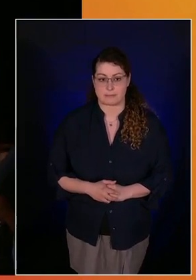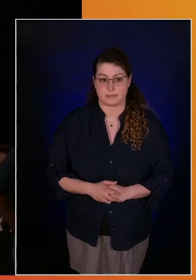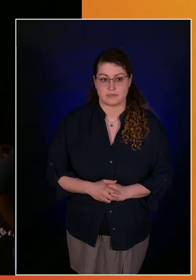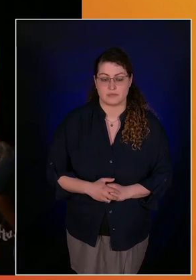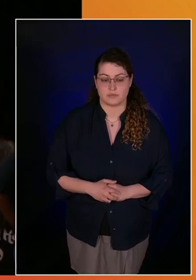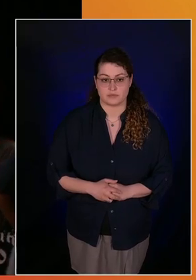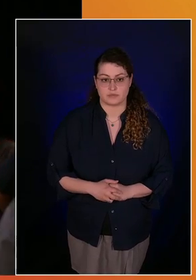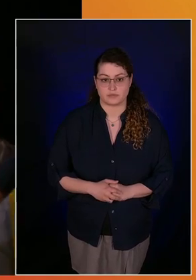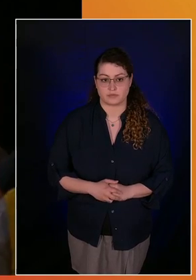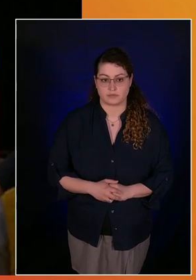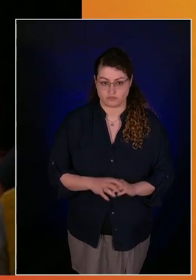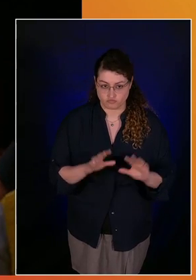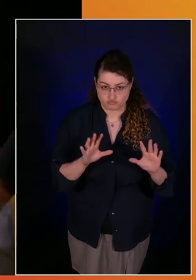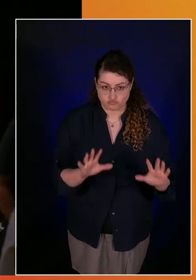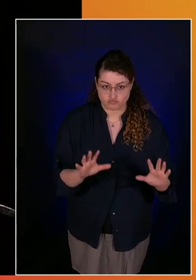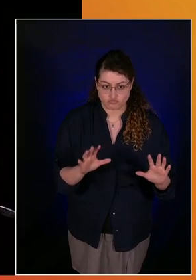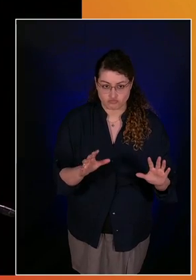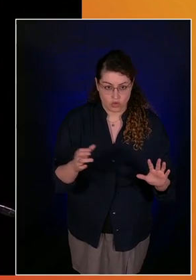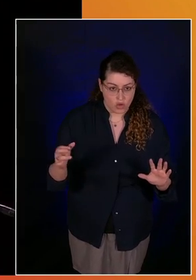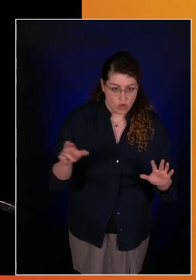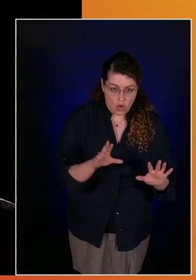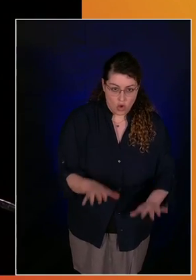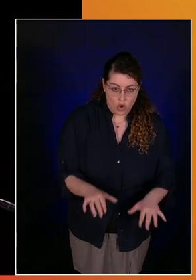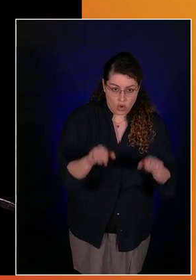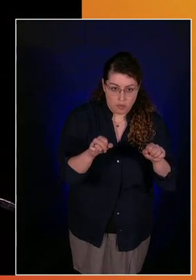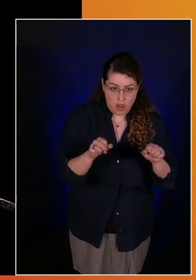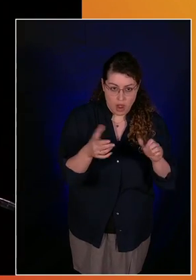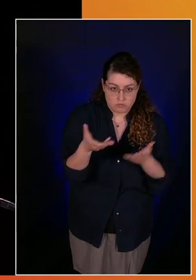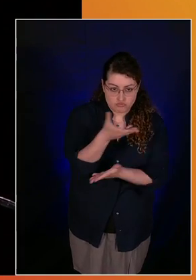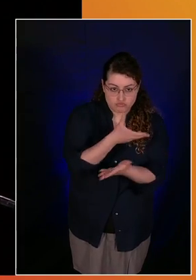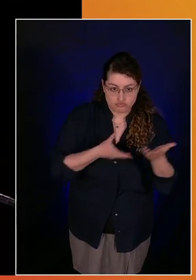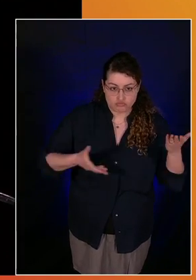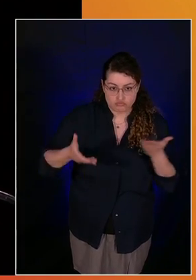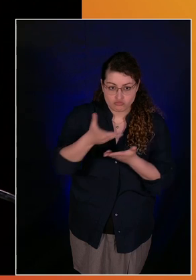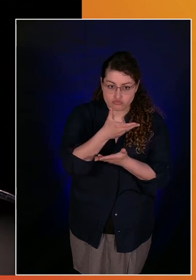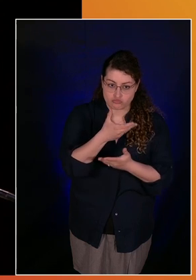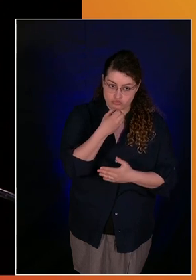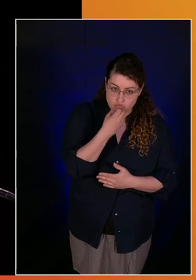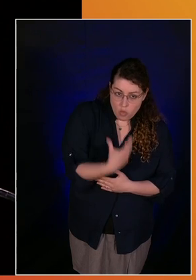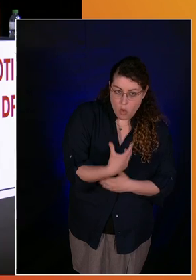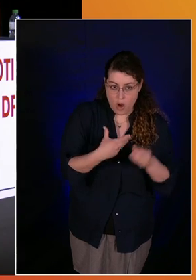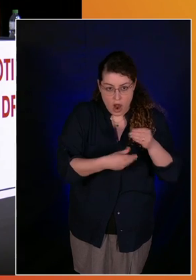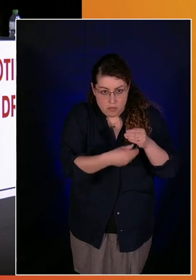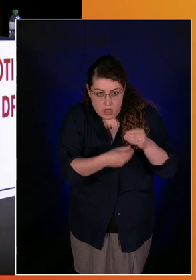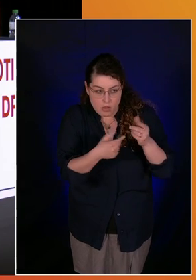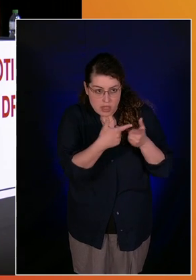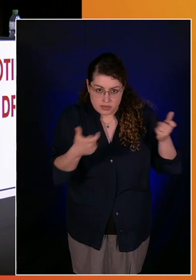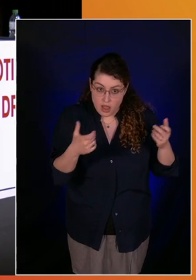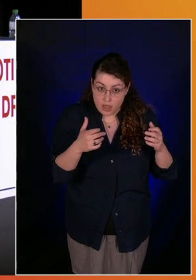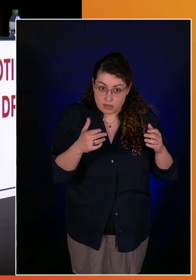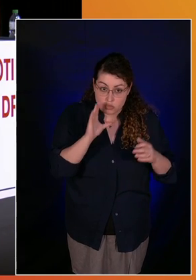non bon est-ce qu'on peut reprendre le cours normal de nos travaux qui est donc les amendements et ainsi de suite